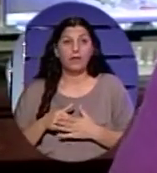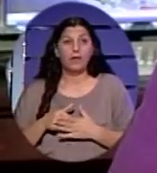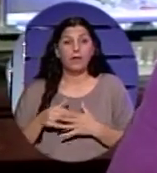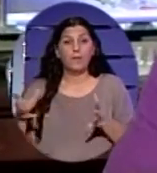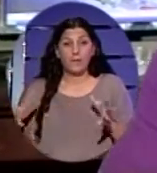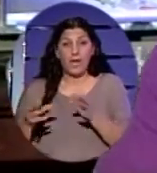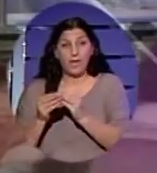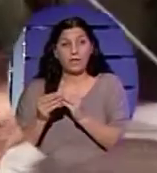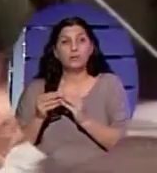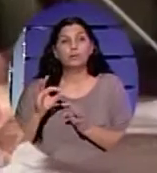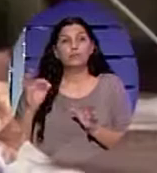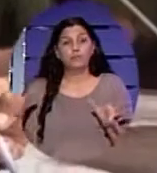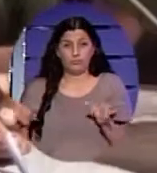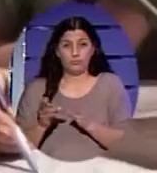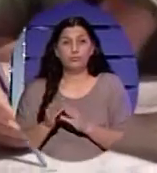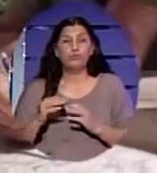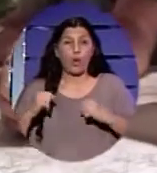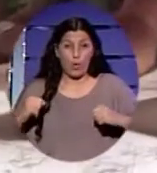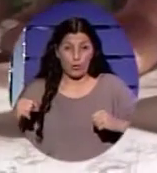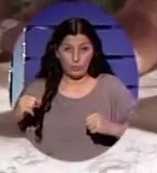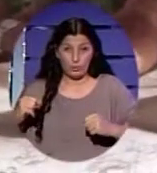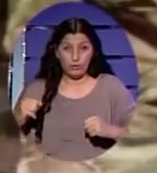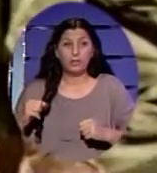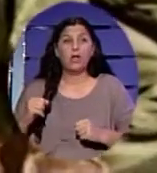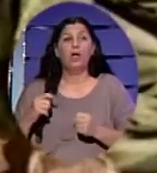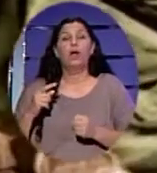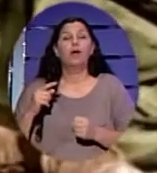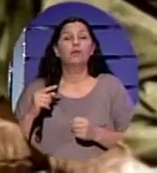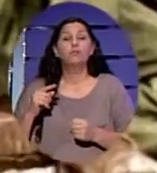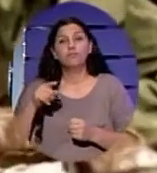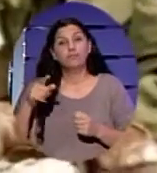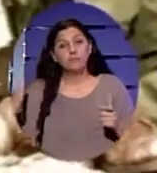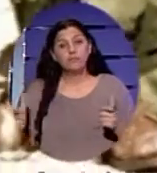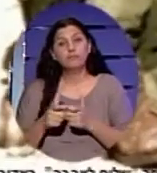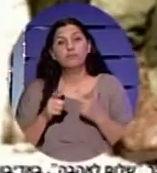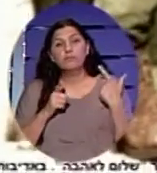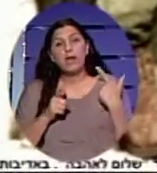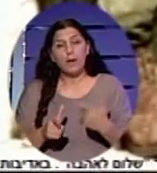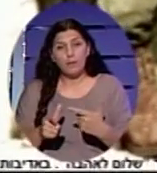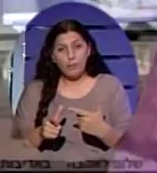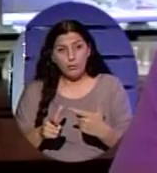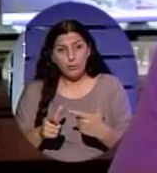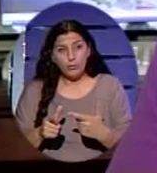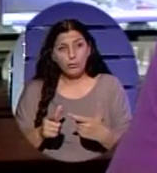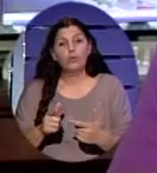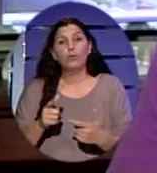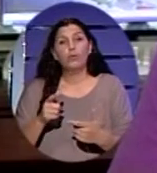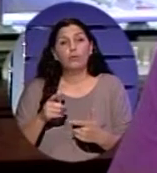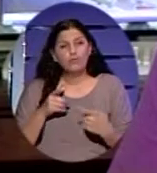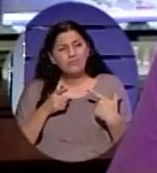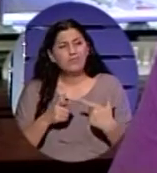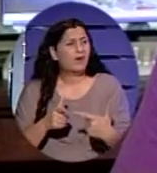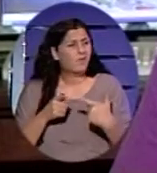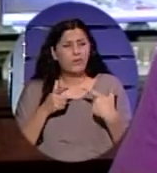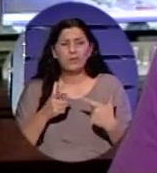וסופחנו לאוגדת שרון, אוגדה 143. אלה הגייסות שנלחמו חלק מהקרבות